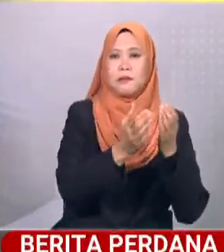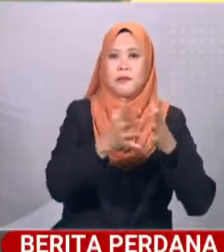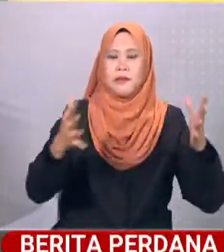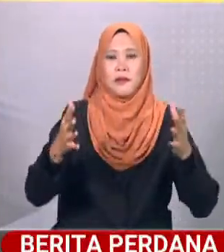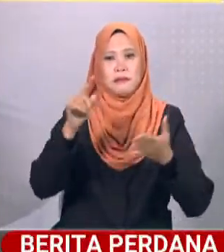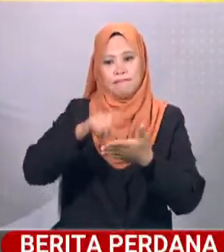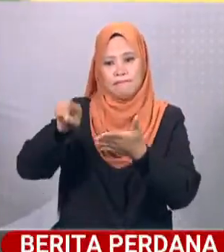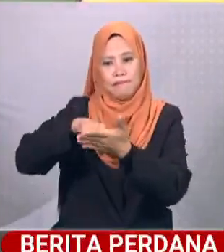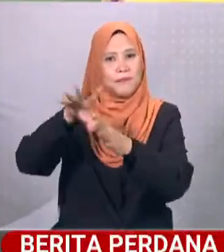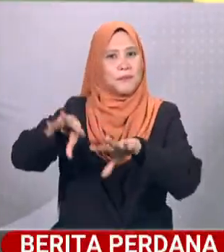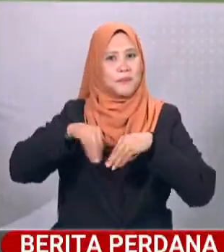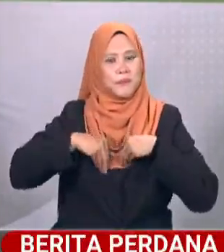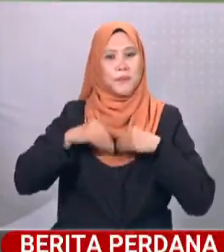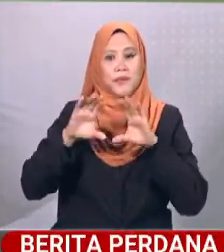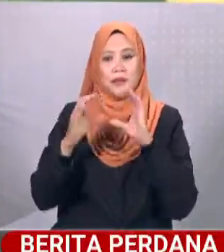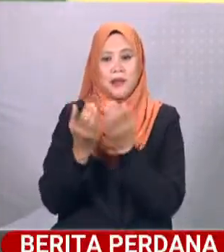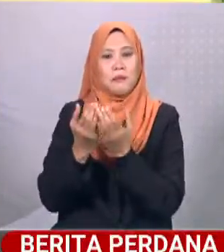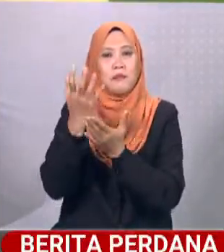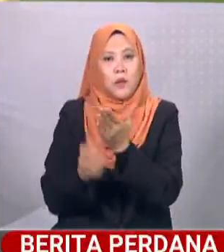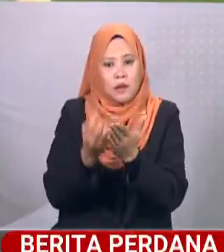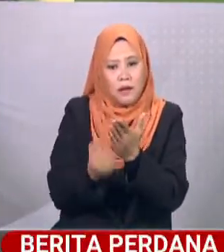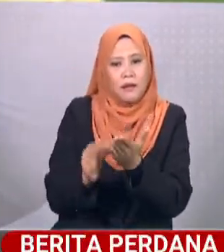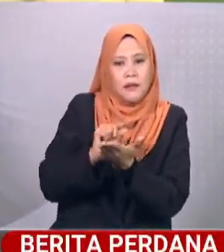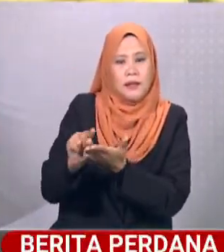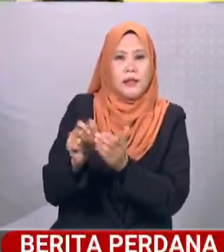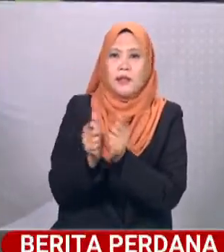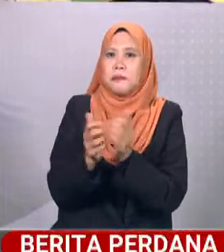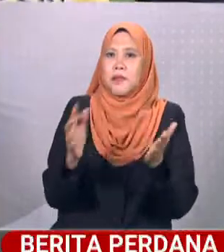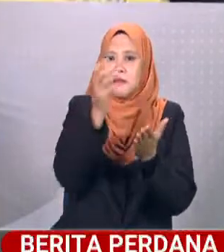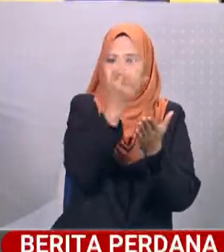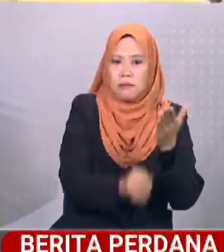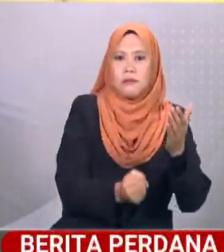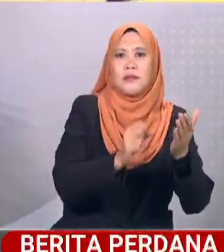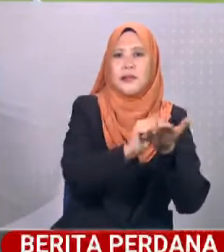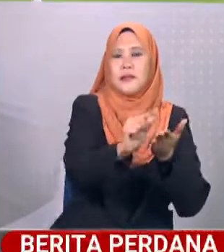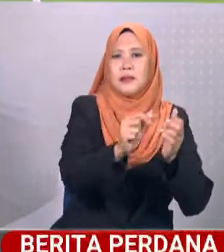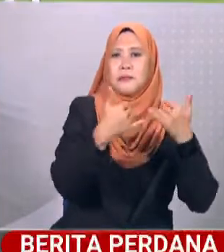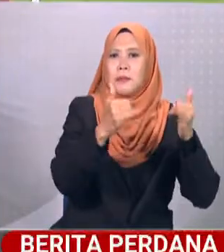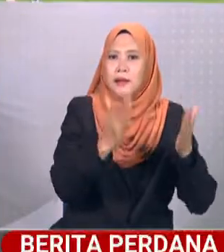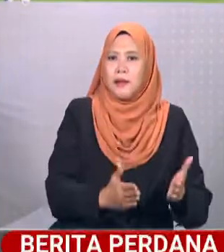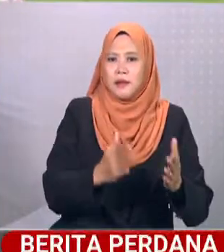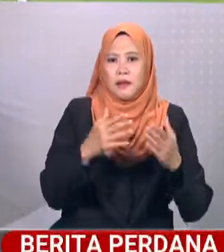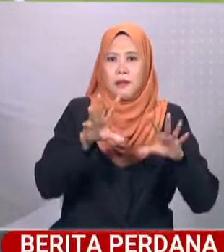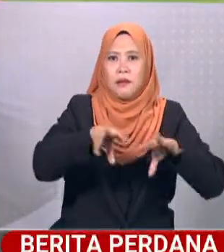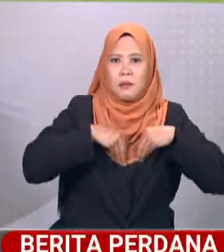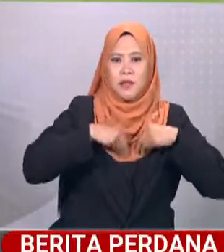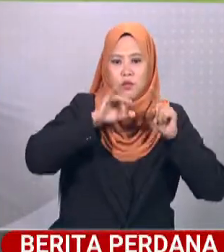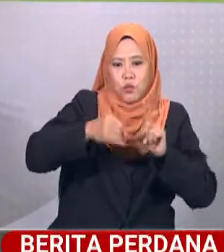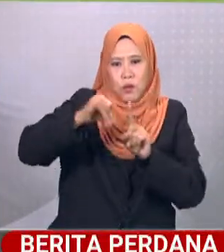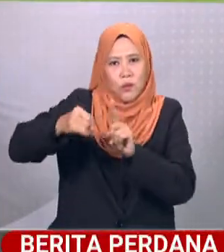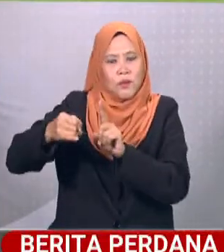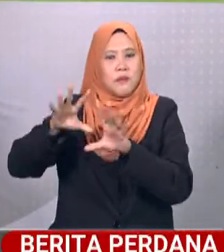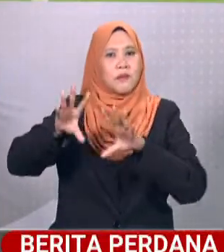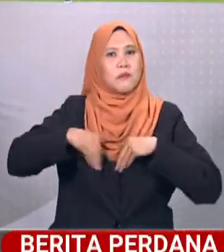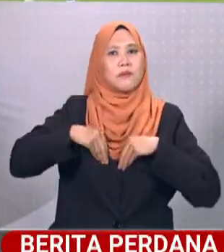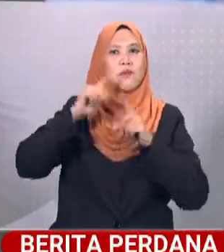kritikan kerana klub hanya memotong gaji pekerja lain tanpa memotong gaji pemain yang diketahui menerima jutaan ringgit sebulan. Dalam